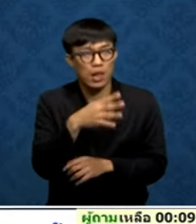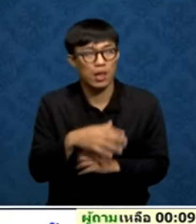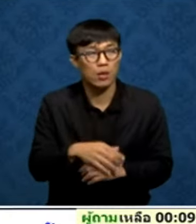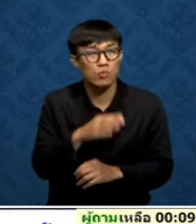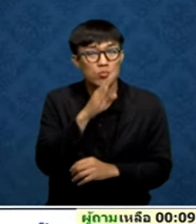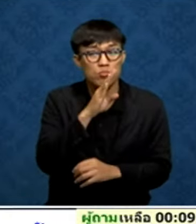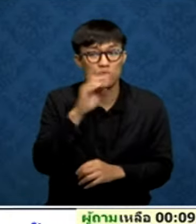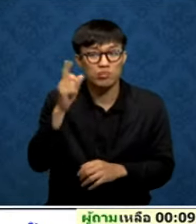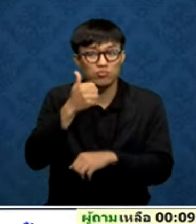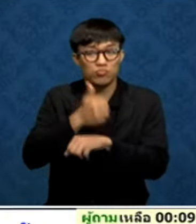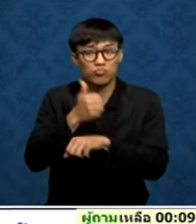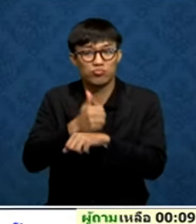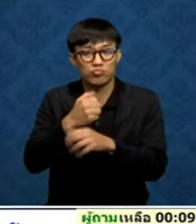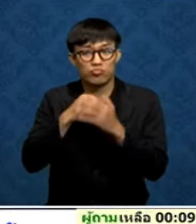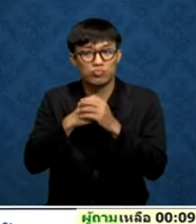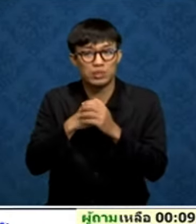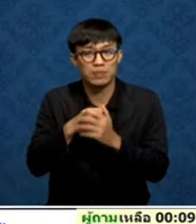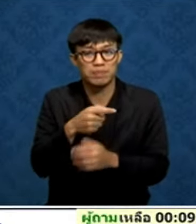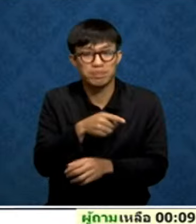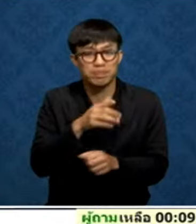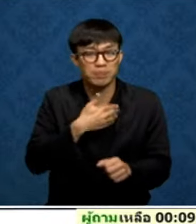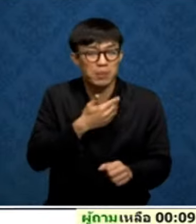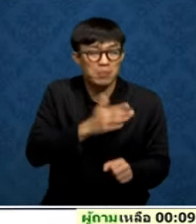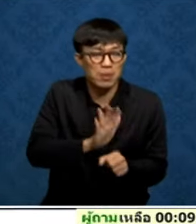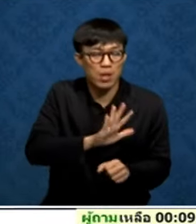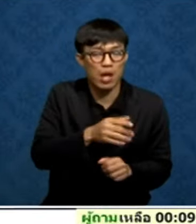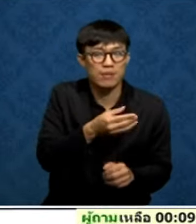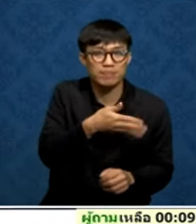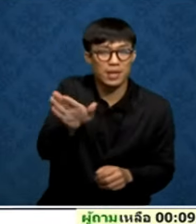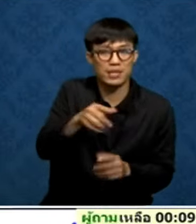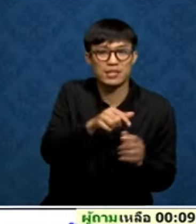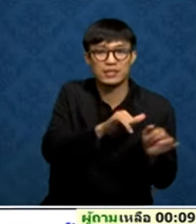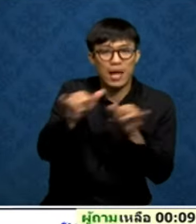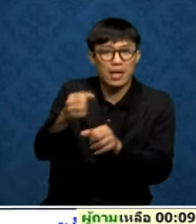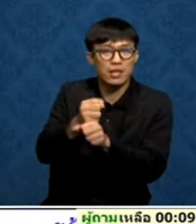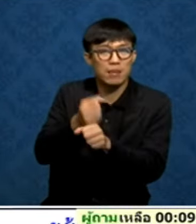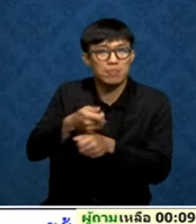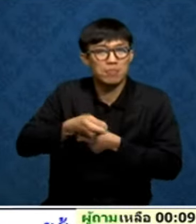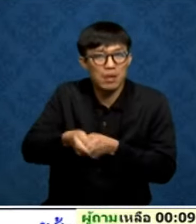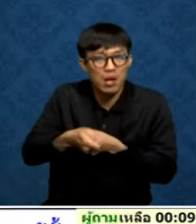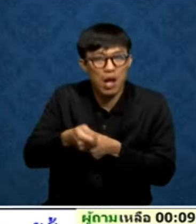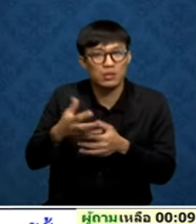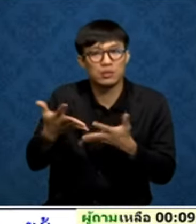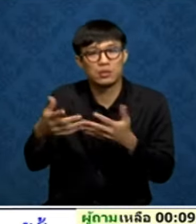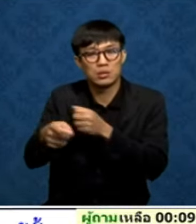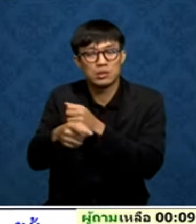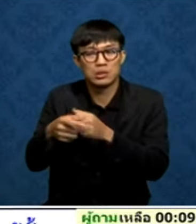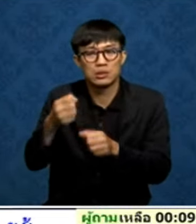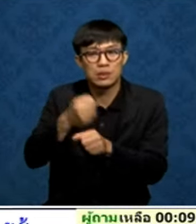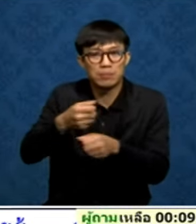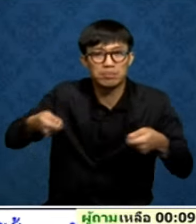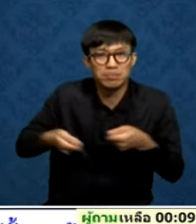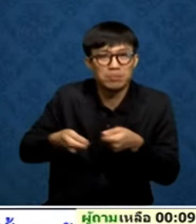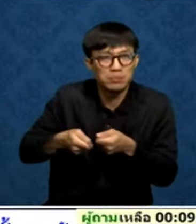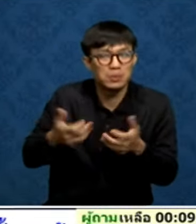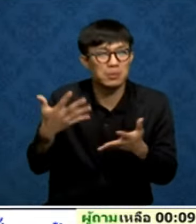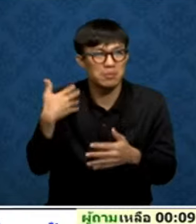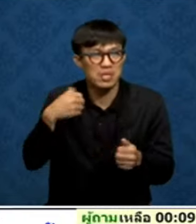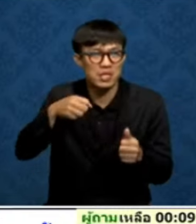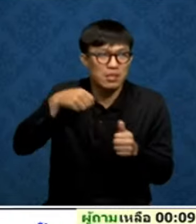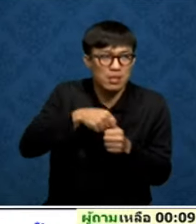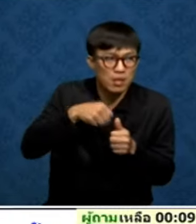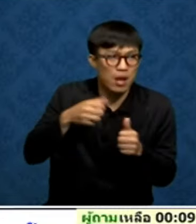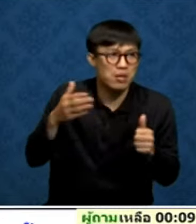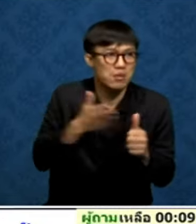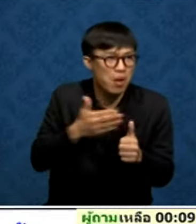างไม่พอใจนะก็ย้ายไปเป็นแม่บ้านใช้ไปขัดห้องน้ำนะครับให้ไปทำสวนนะครับหรือที่ร้ายแรงครับคือทำร้ายร่างกายก็มีนะครับมีแรงงานท่านหนึ่งครับ